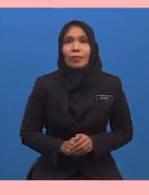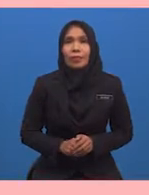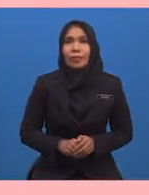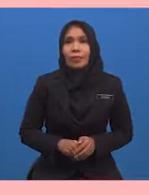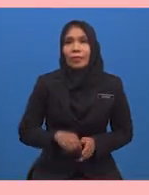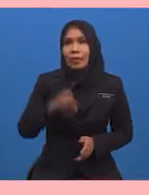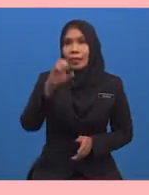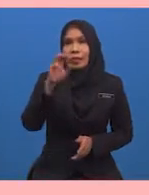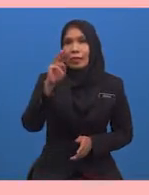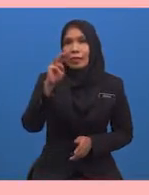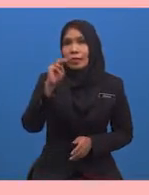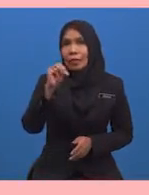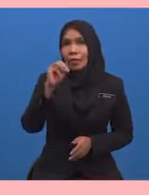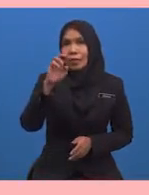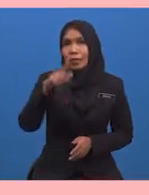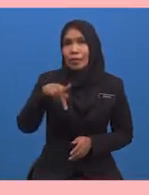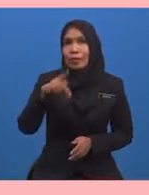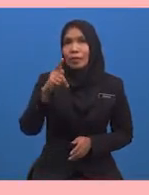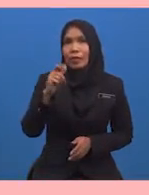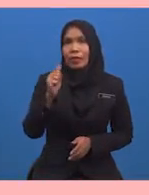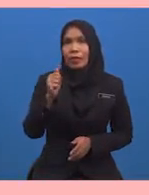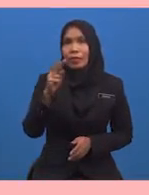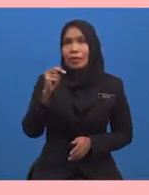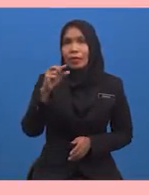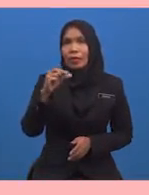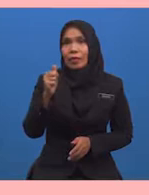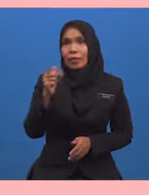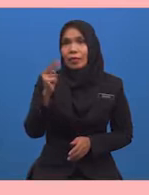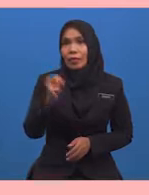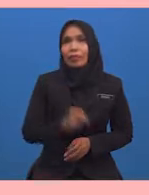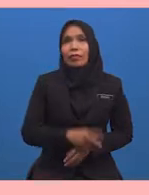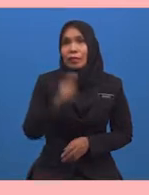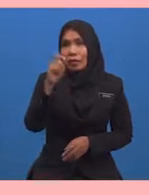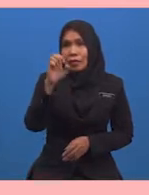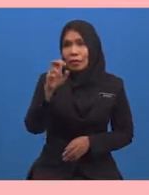di Perak dan empangan Pergau di Kelantan.